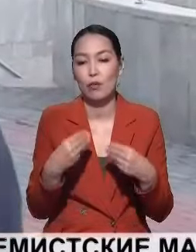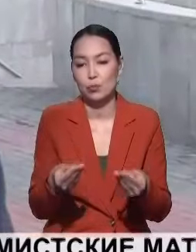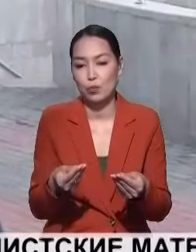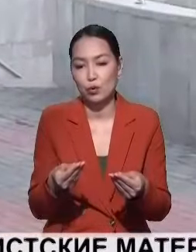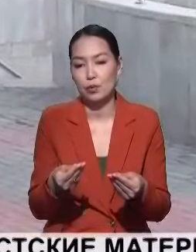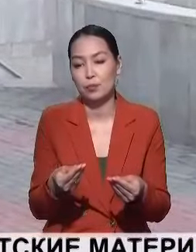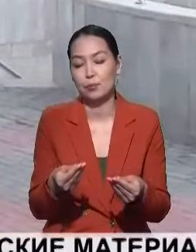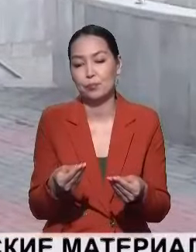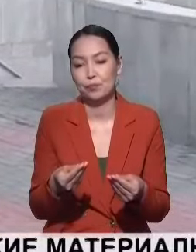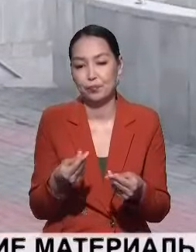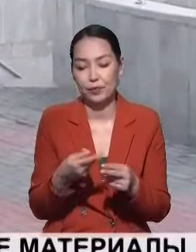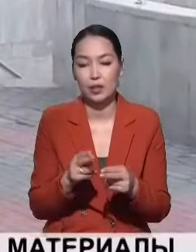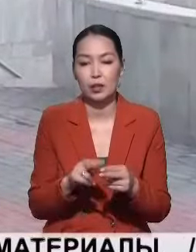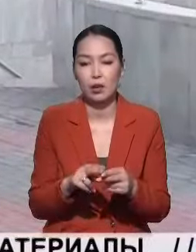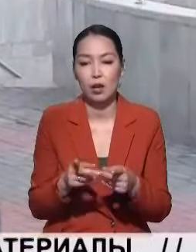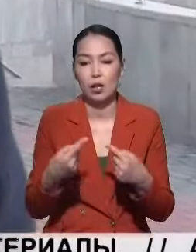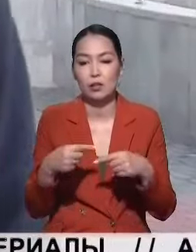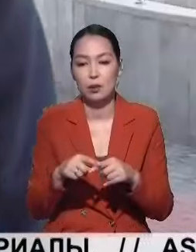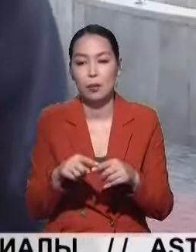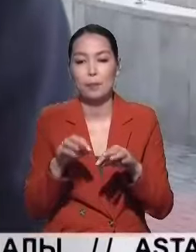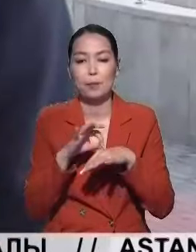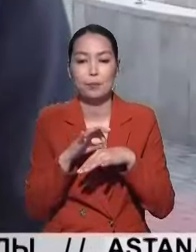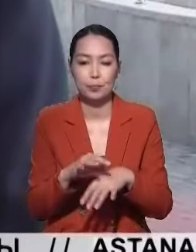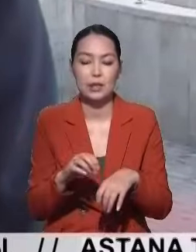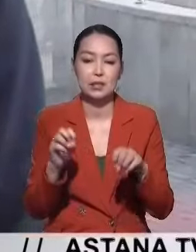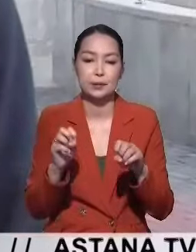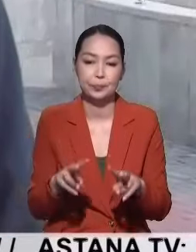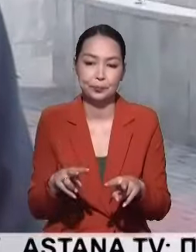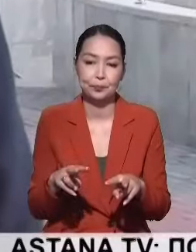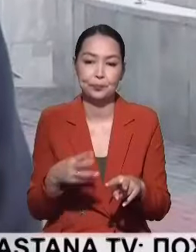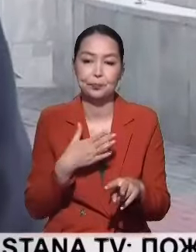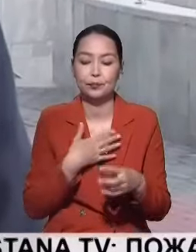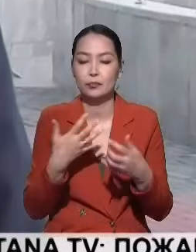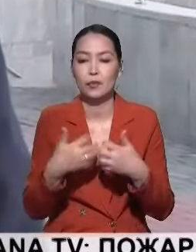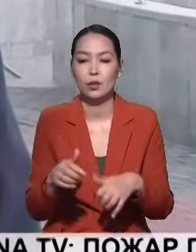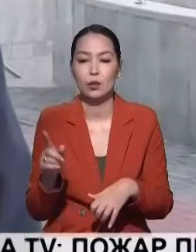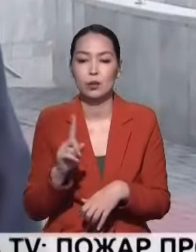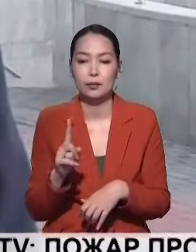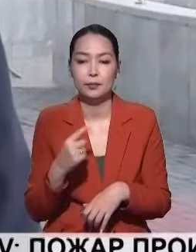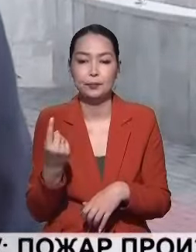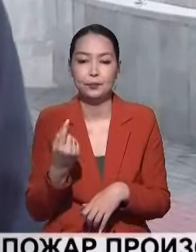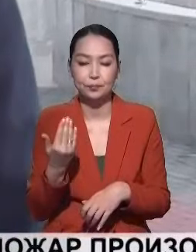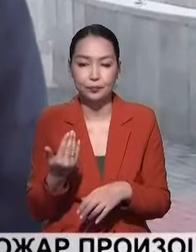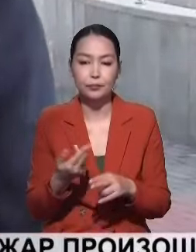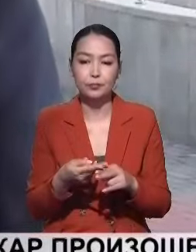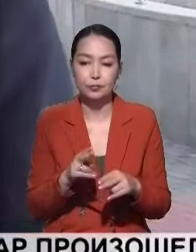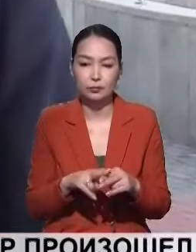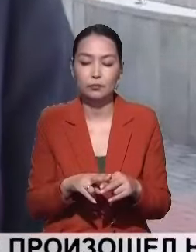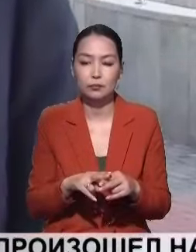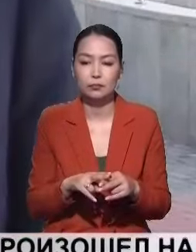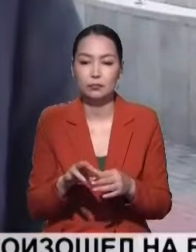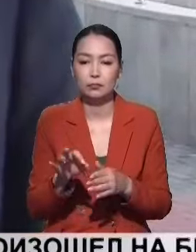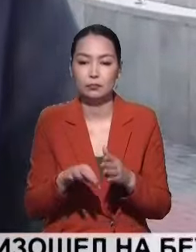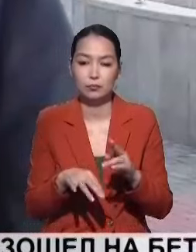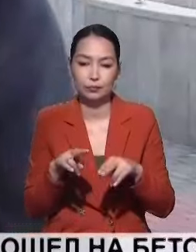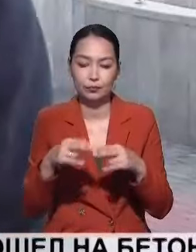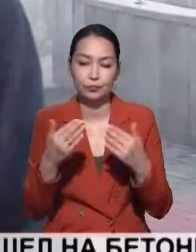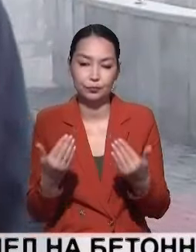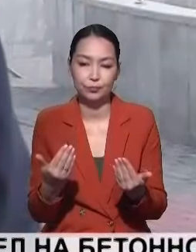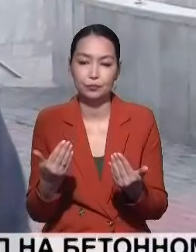одним организациям проводить. То есть тем самым как бы мы считаем, что, во-первых, сроки строительства,